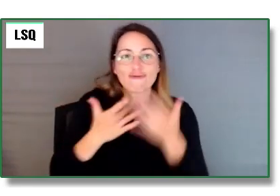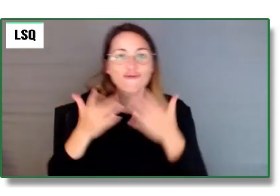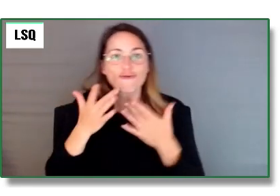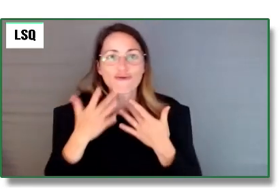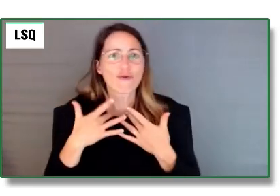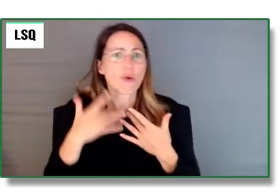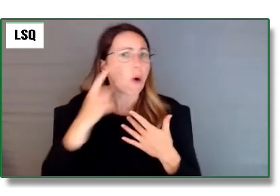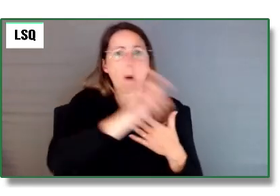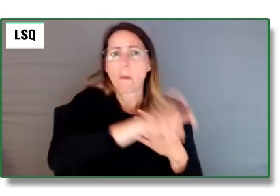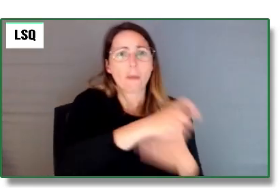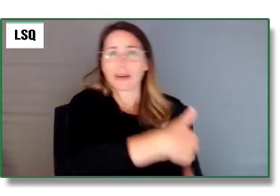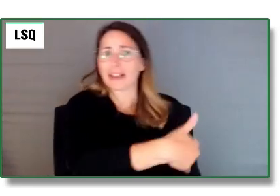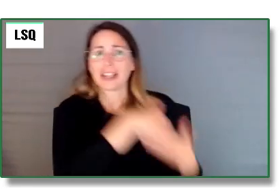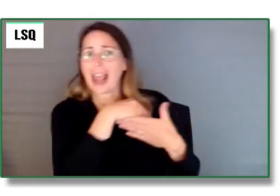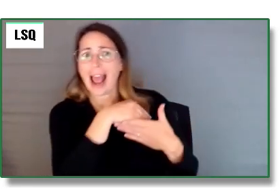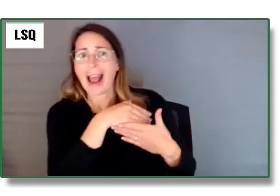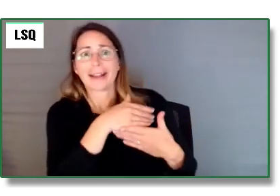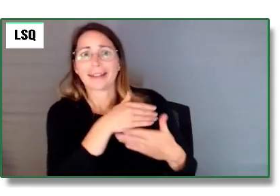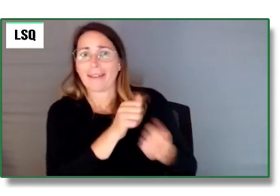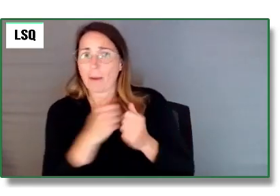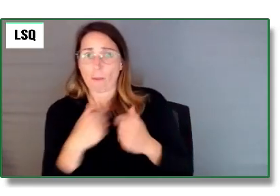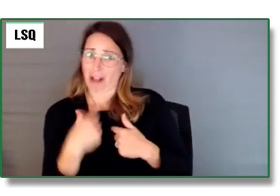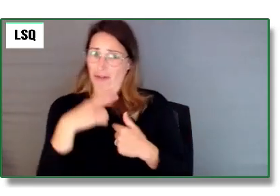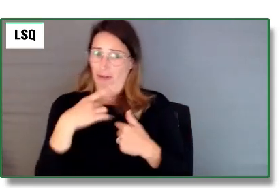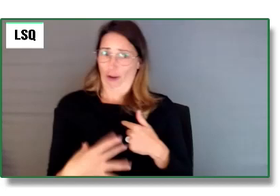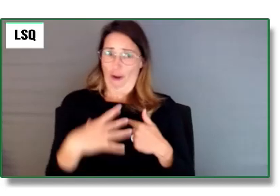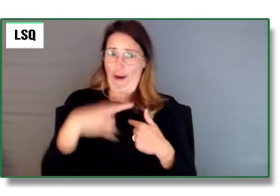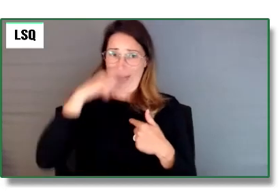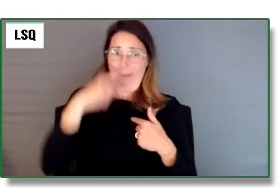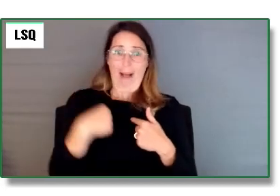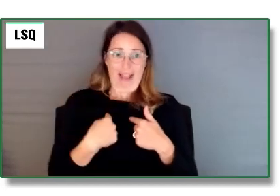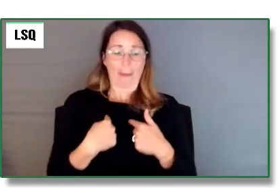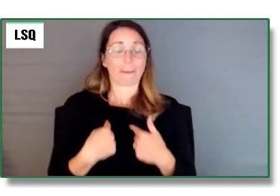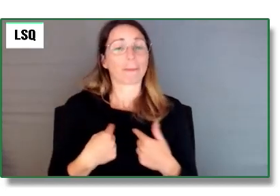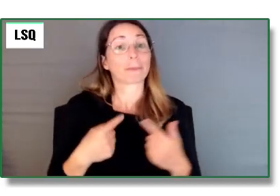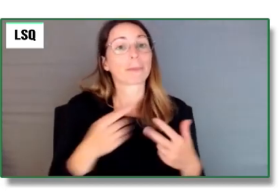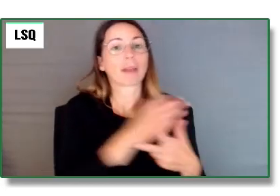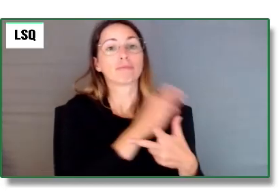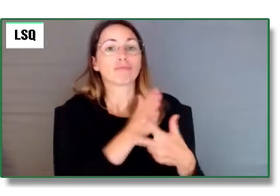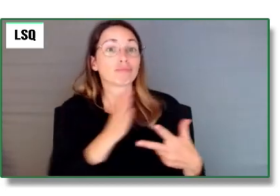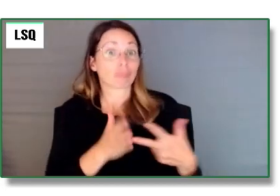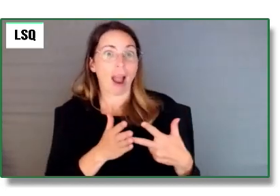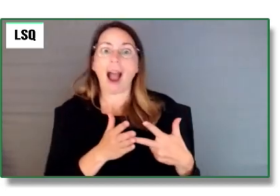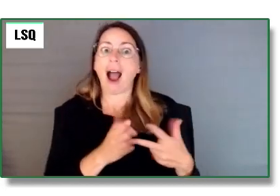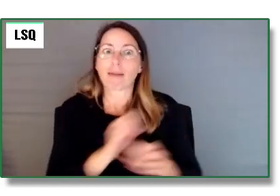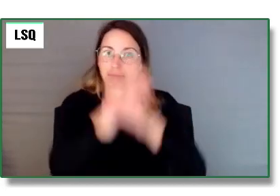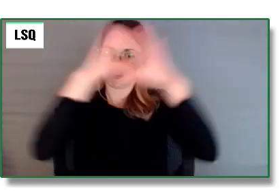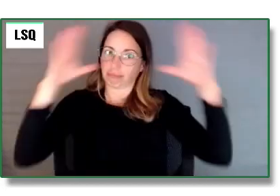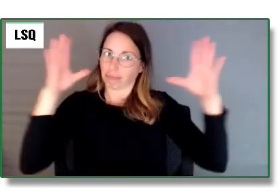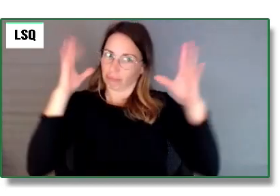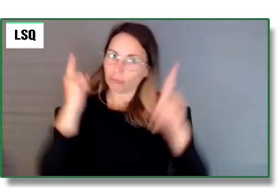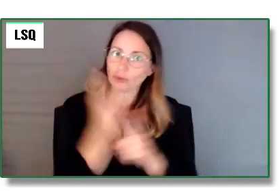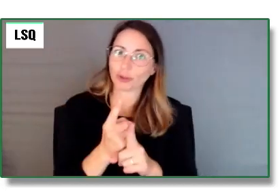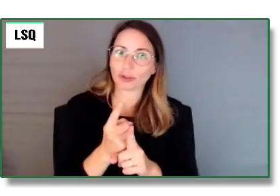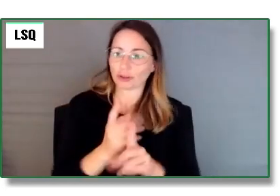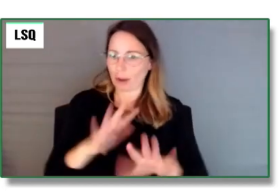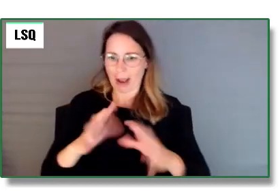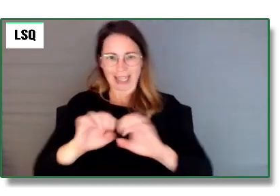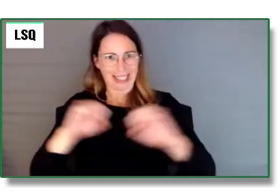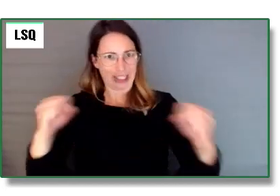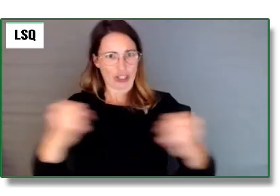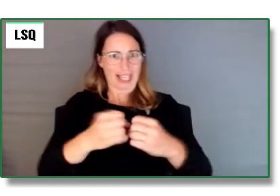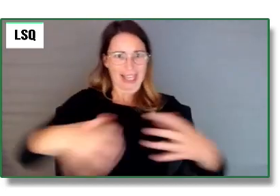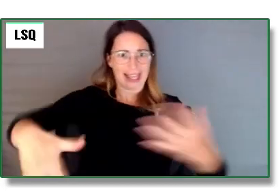comptoir. Cette histoire illustre comment nous, en tant que société, pensons et parlons du handicap, de l'accessibilité et